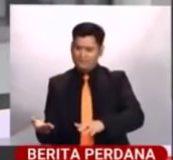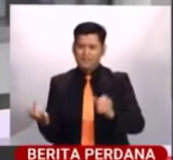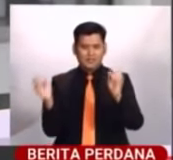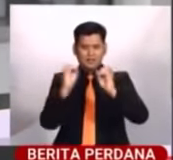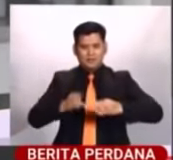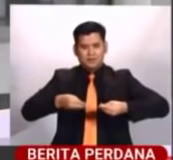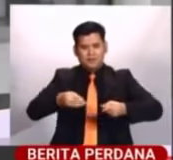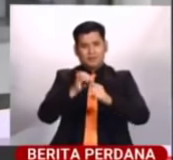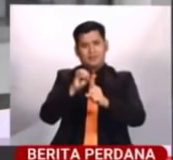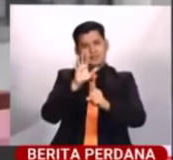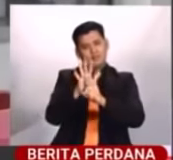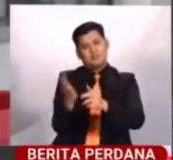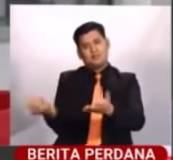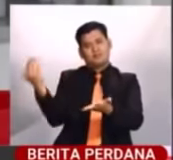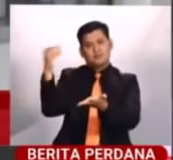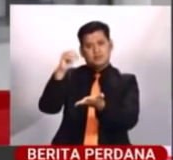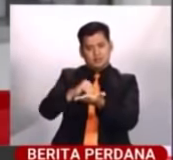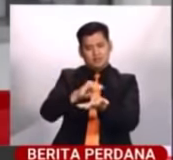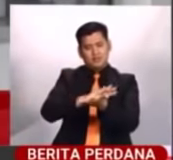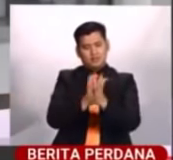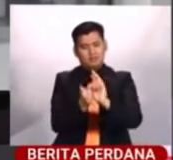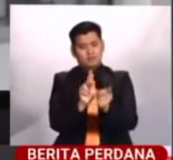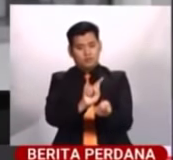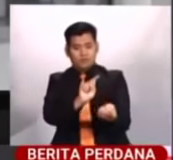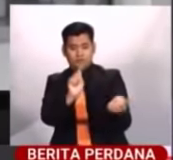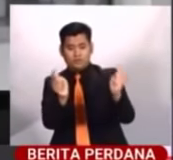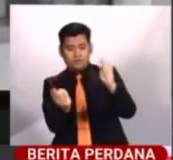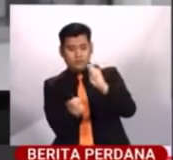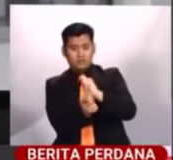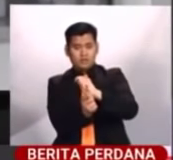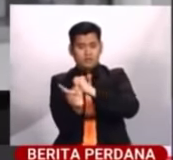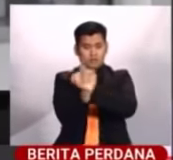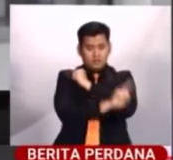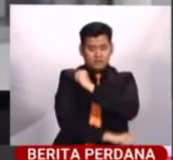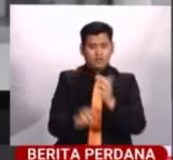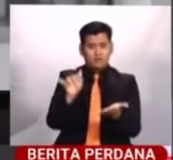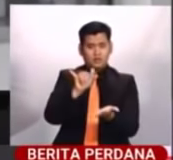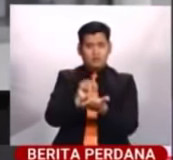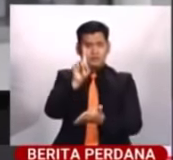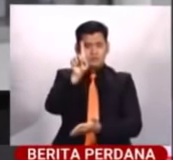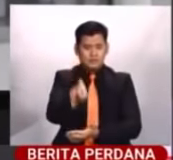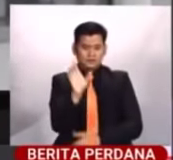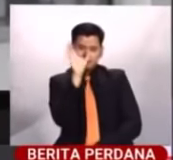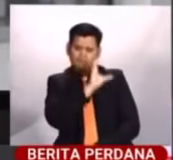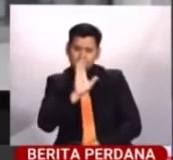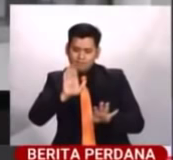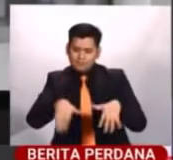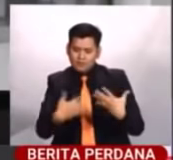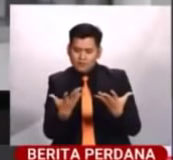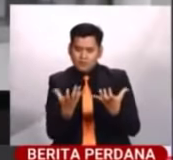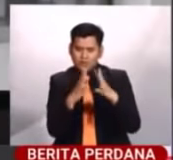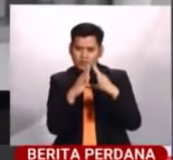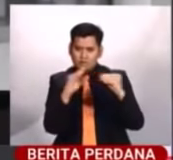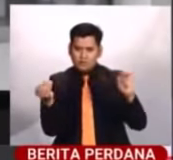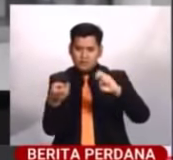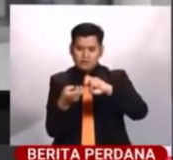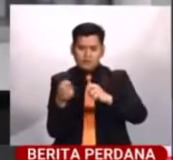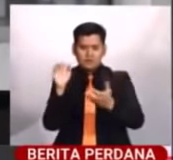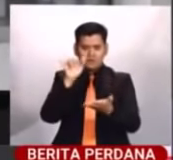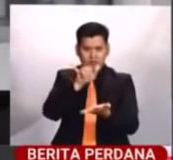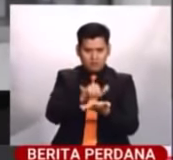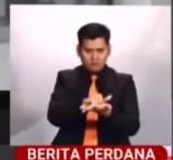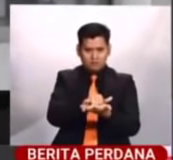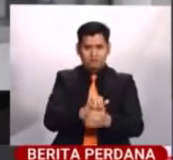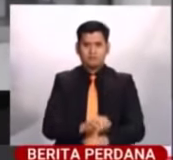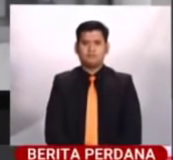dadah di negara ini. Justru, pindaan kepada hukuman tersebut perlu dilakukan dan mencari jalan terbaik mengatasi isu